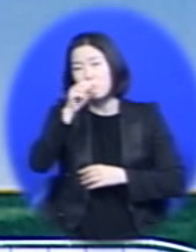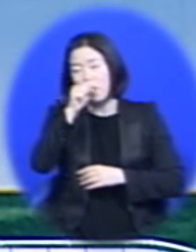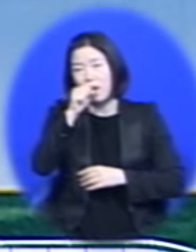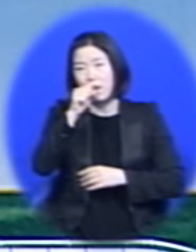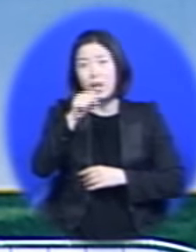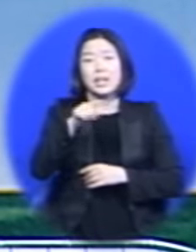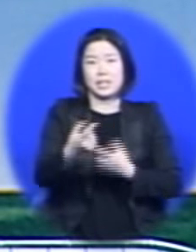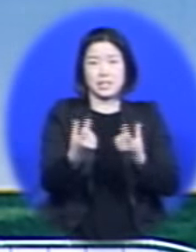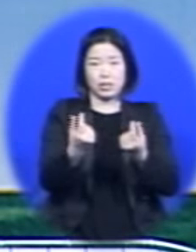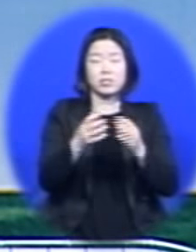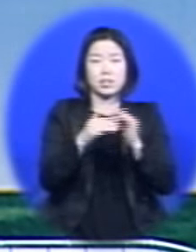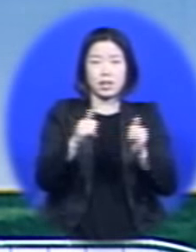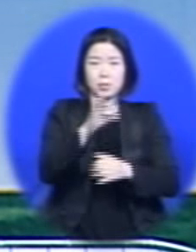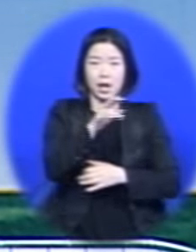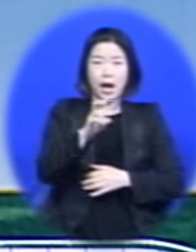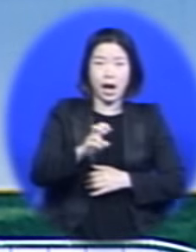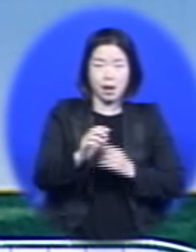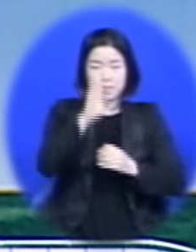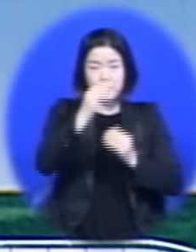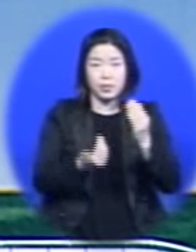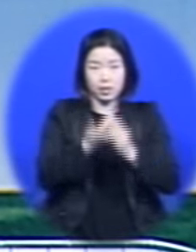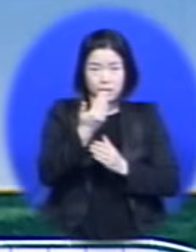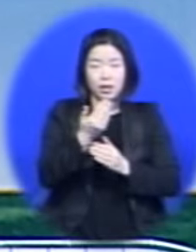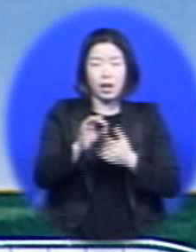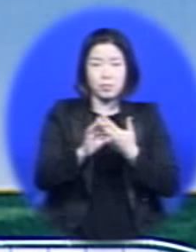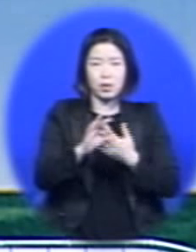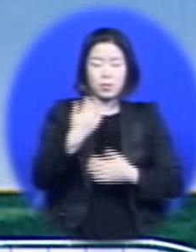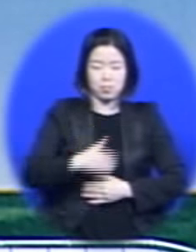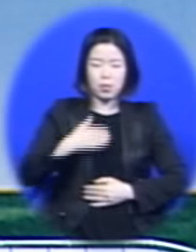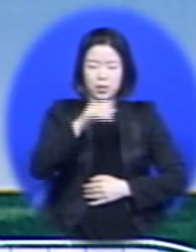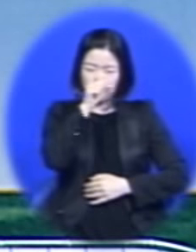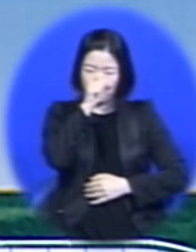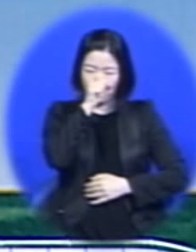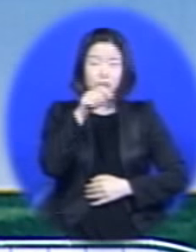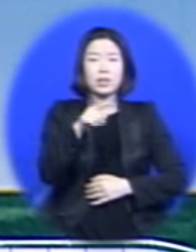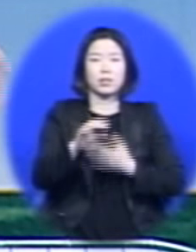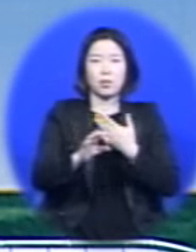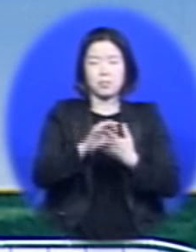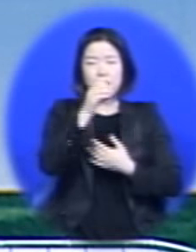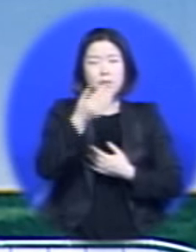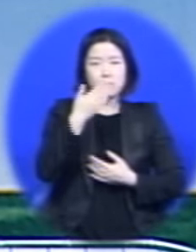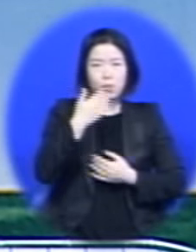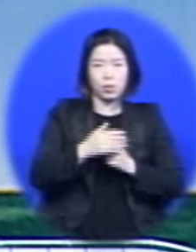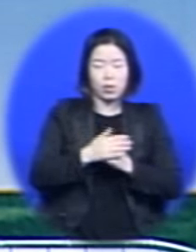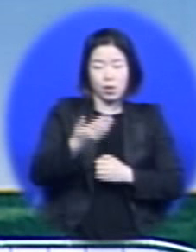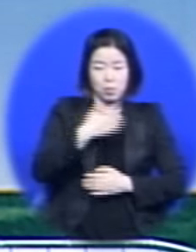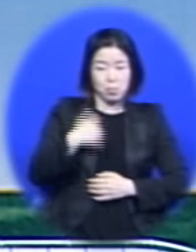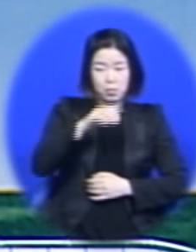나면 그러면 몸에 좋다는 음식만 먹어요. 몸에 안 좋다는 건 금방